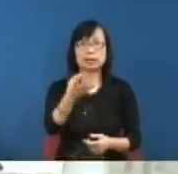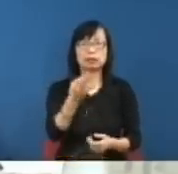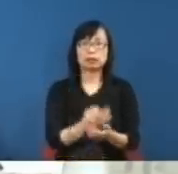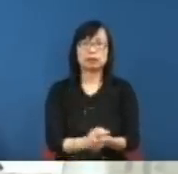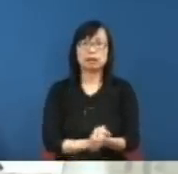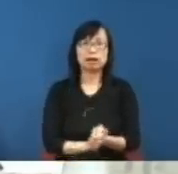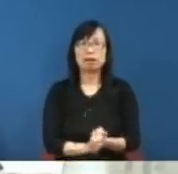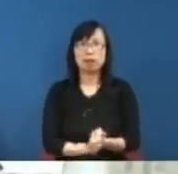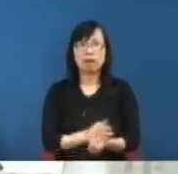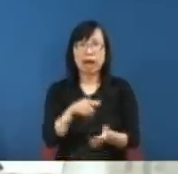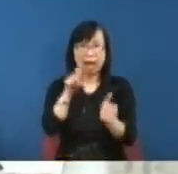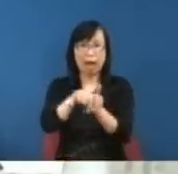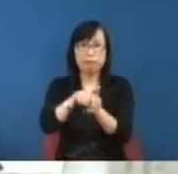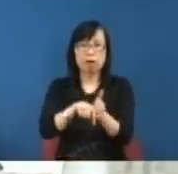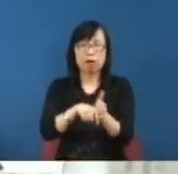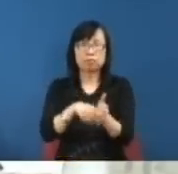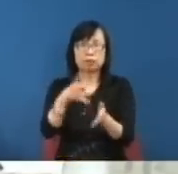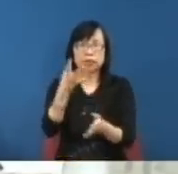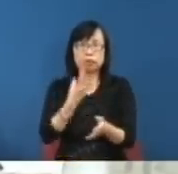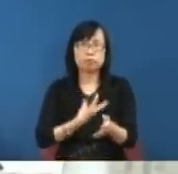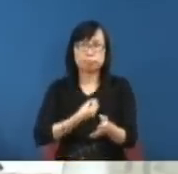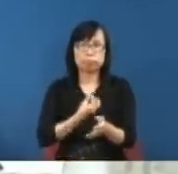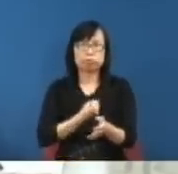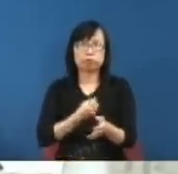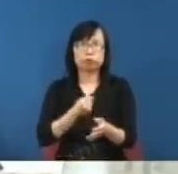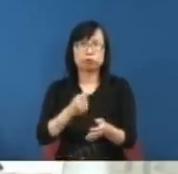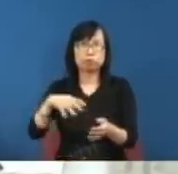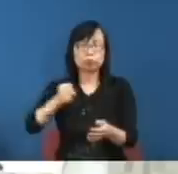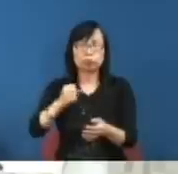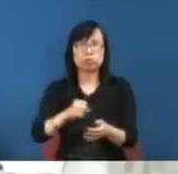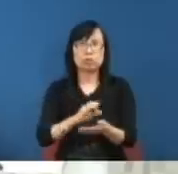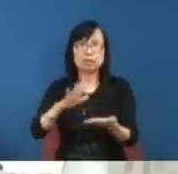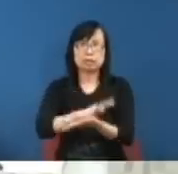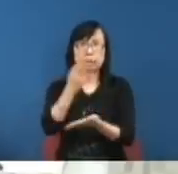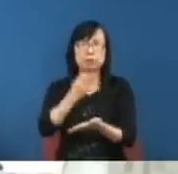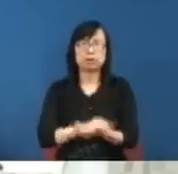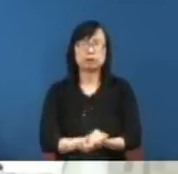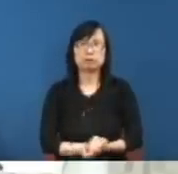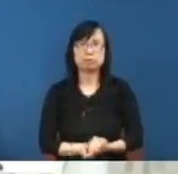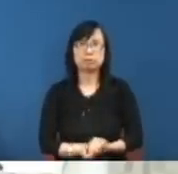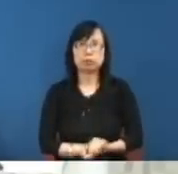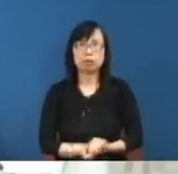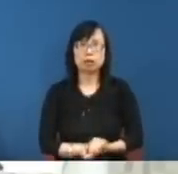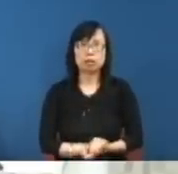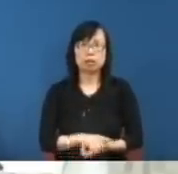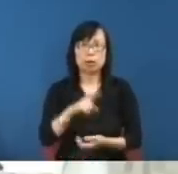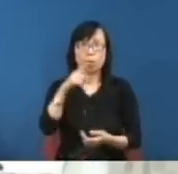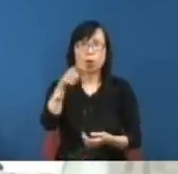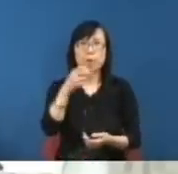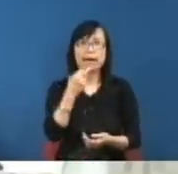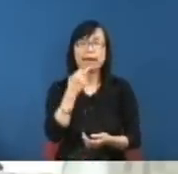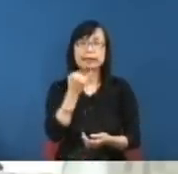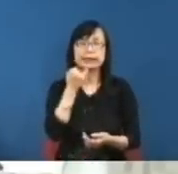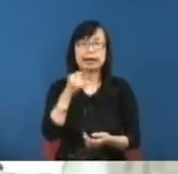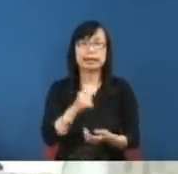年大聚餐。咁你諗下，即係呢個眨下眼過咗三年，這個雷曼苦主